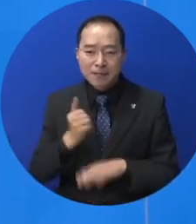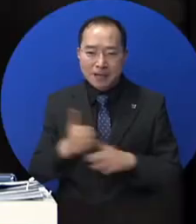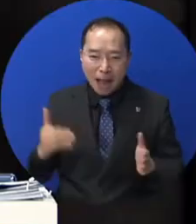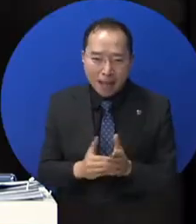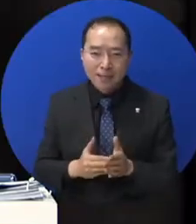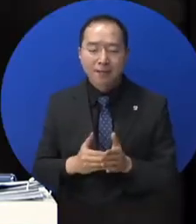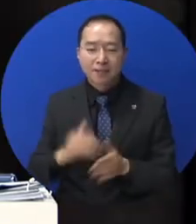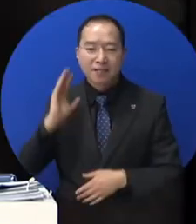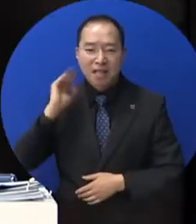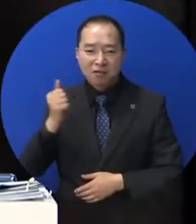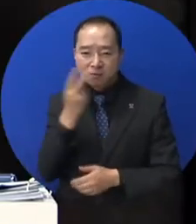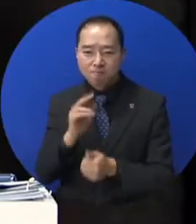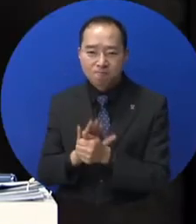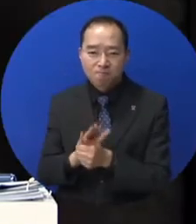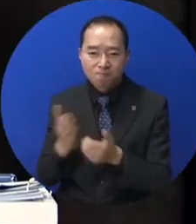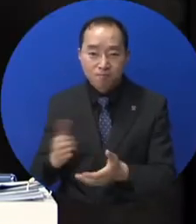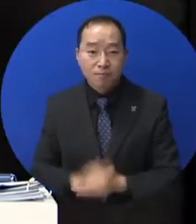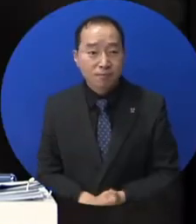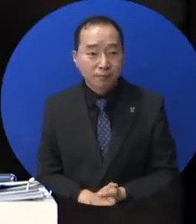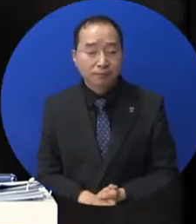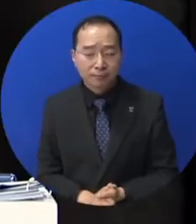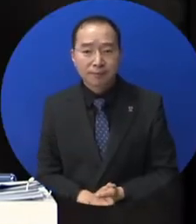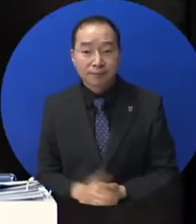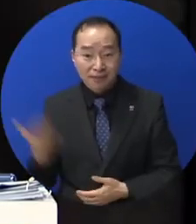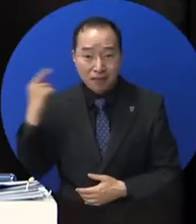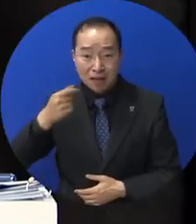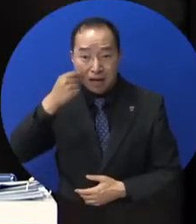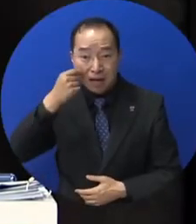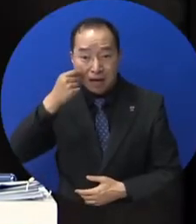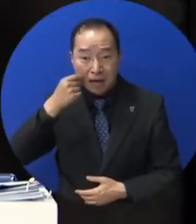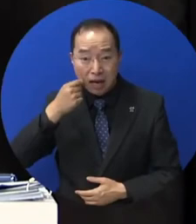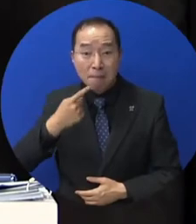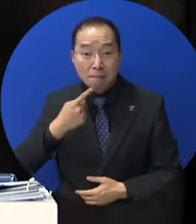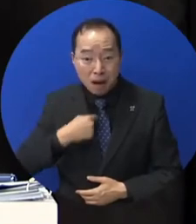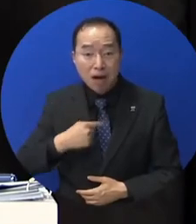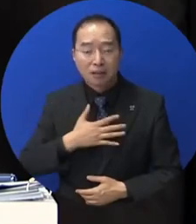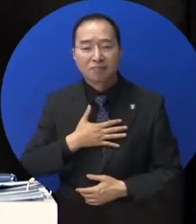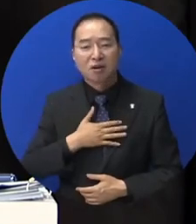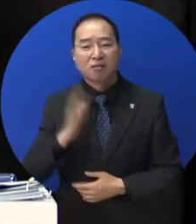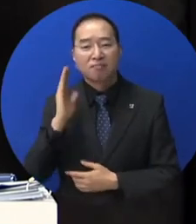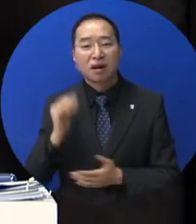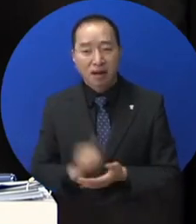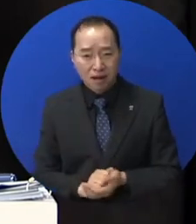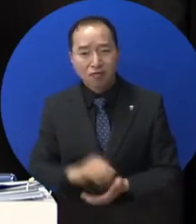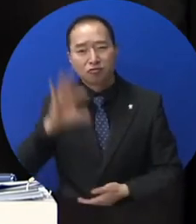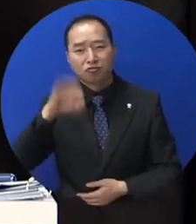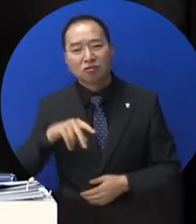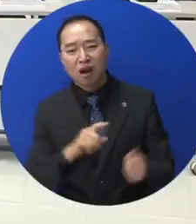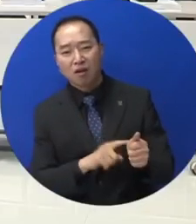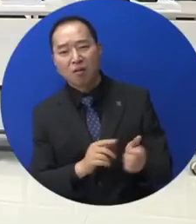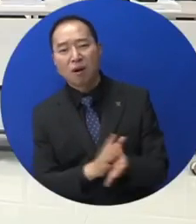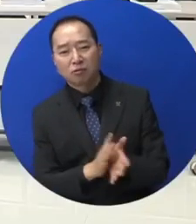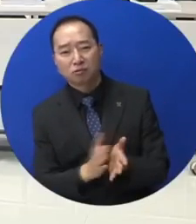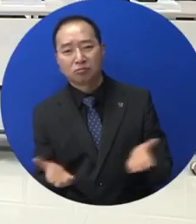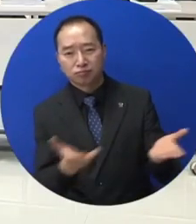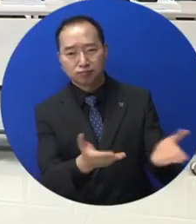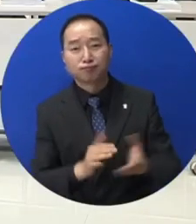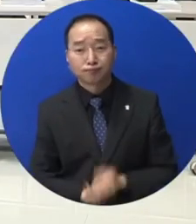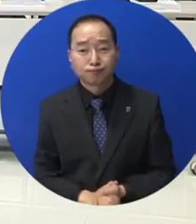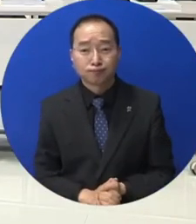눈물을 좀 울컥했던 그 마음의 어떤 심정을 보내주셨는데 또 우상호 후보에게도 좀 박수 보내주시겠습니다.